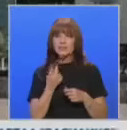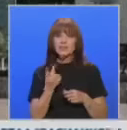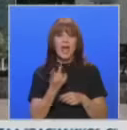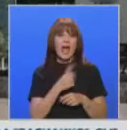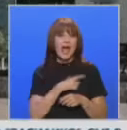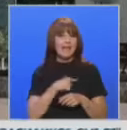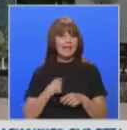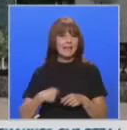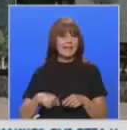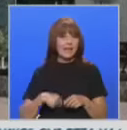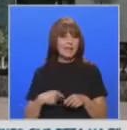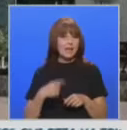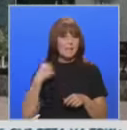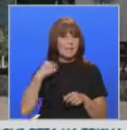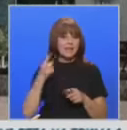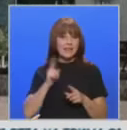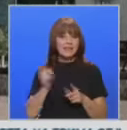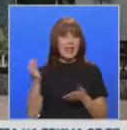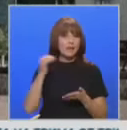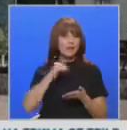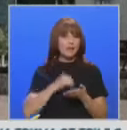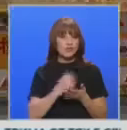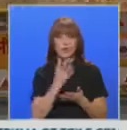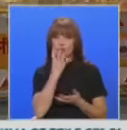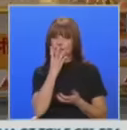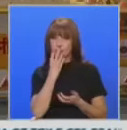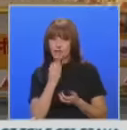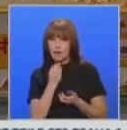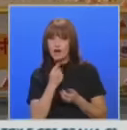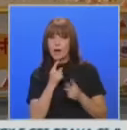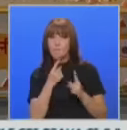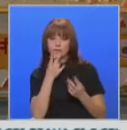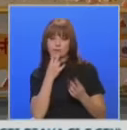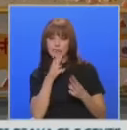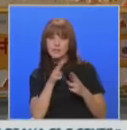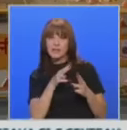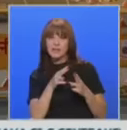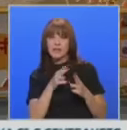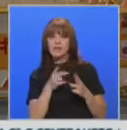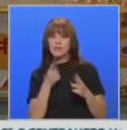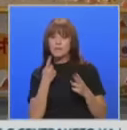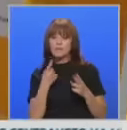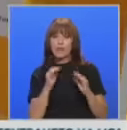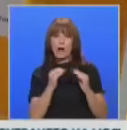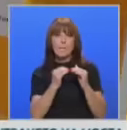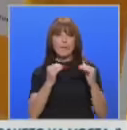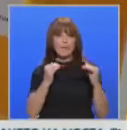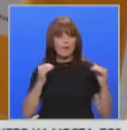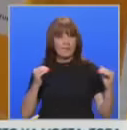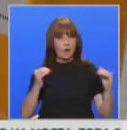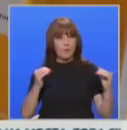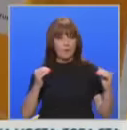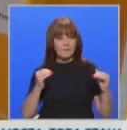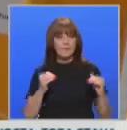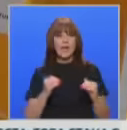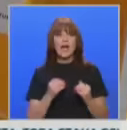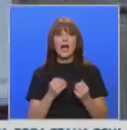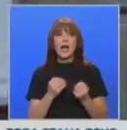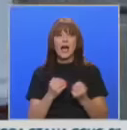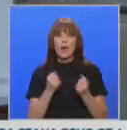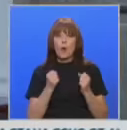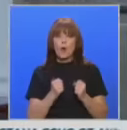като разочароващо. Появиха се коментари, че Пекин вероятно разглежда БРИКС като по-полезна платформа за своя международен дневен ред. От друга